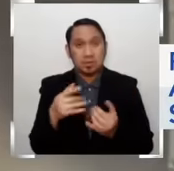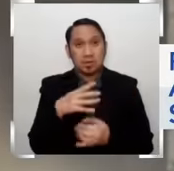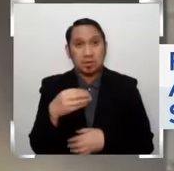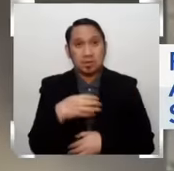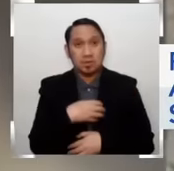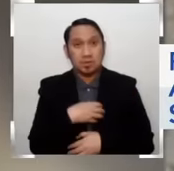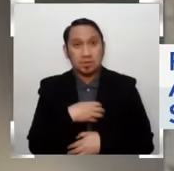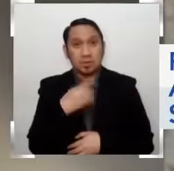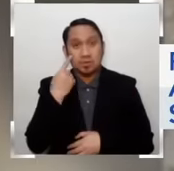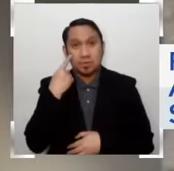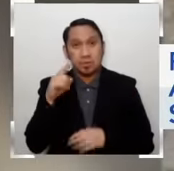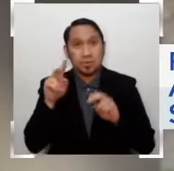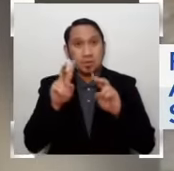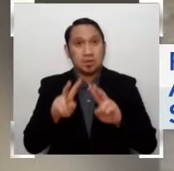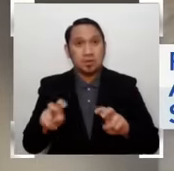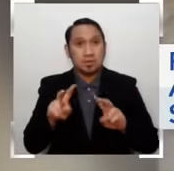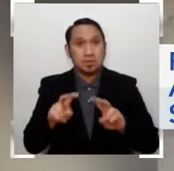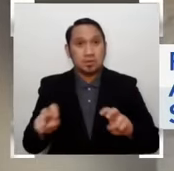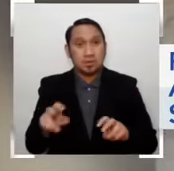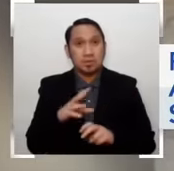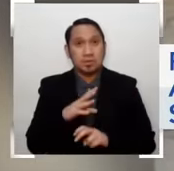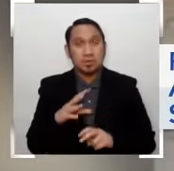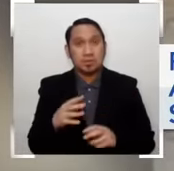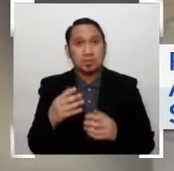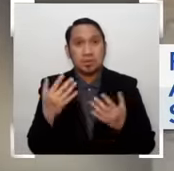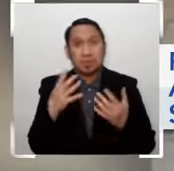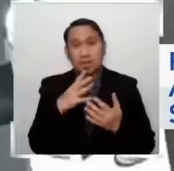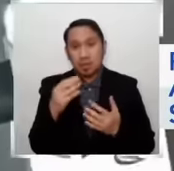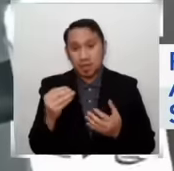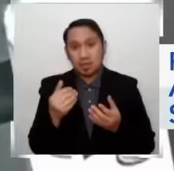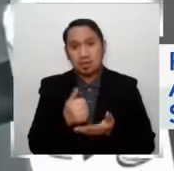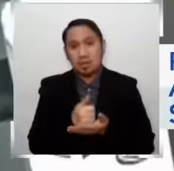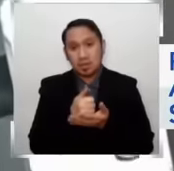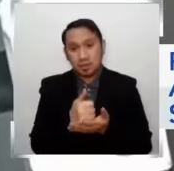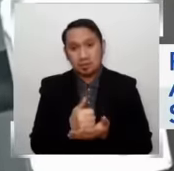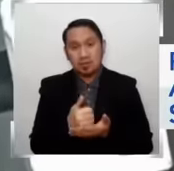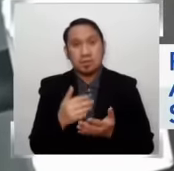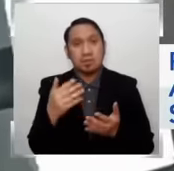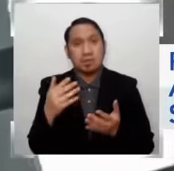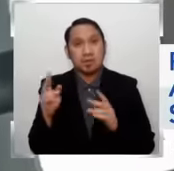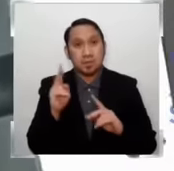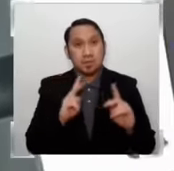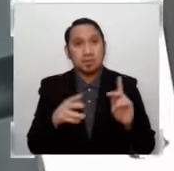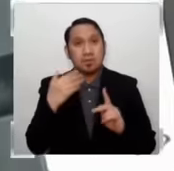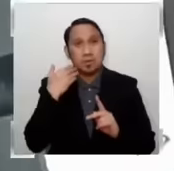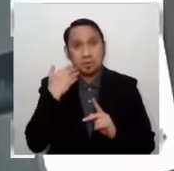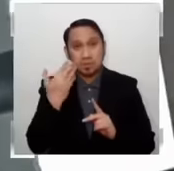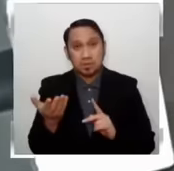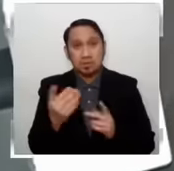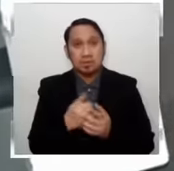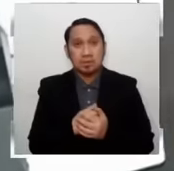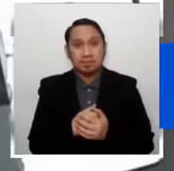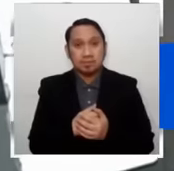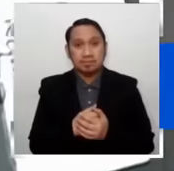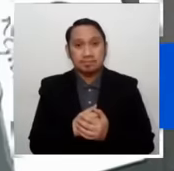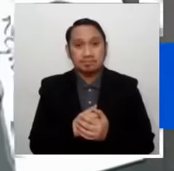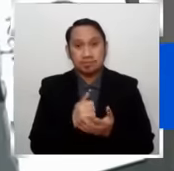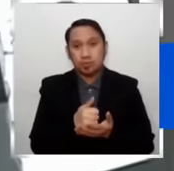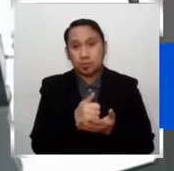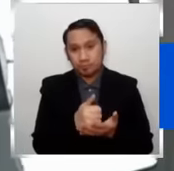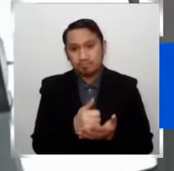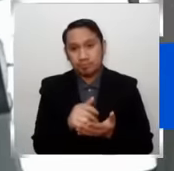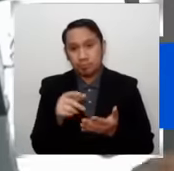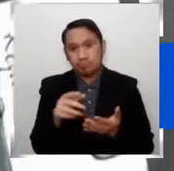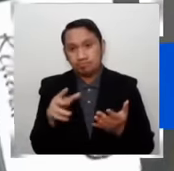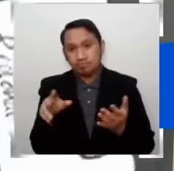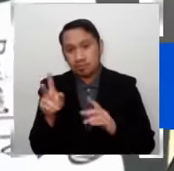sa investigasyon at tulong sa mga namatayan at nasugatan. Tulungan naman ang namatayan. Para, dahil may